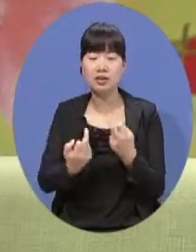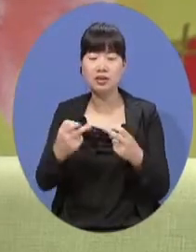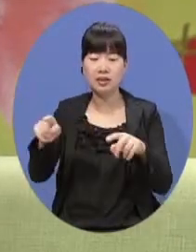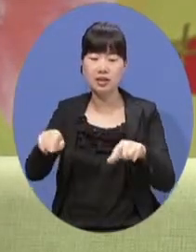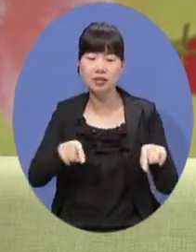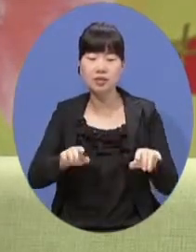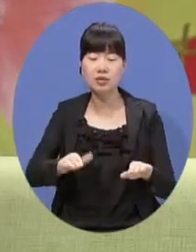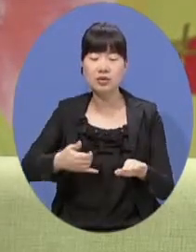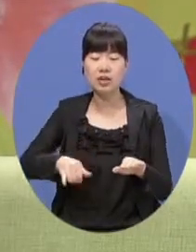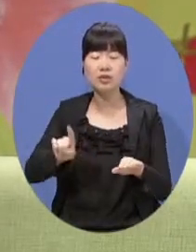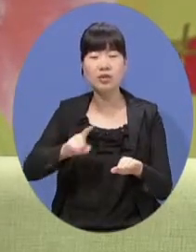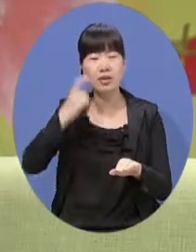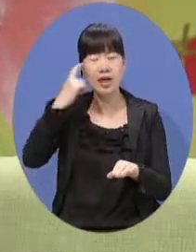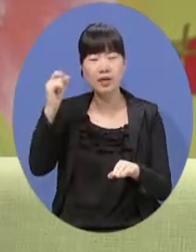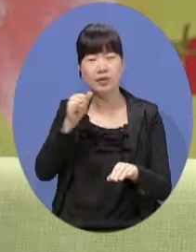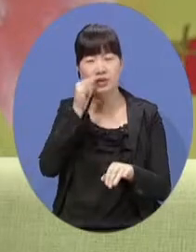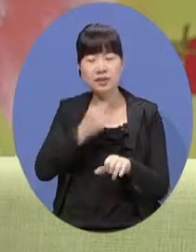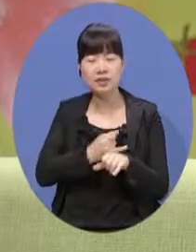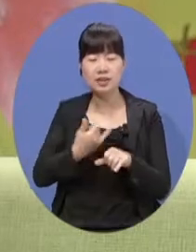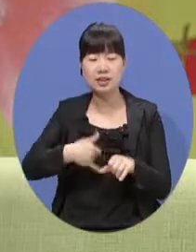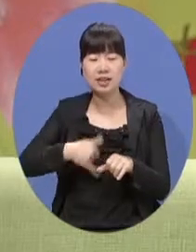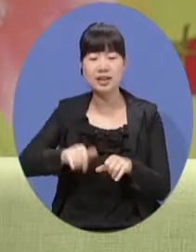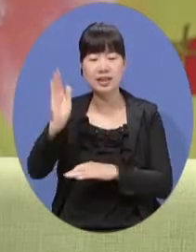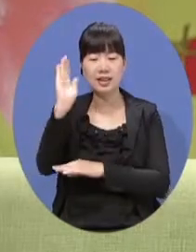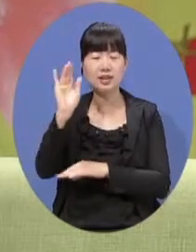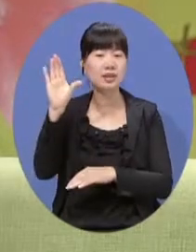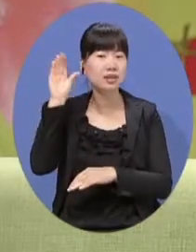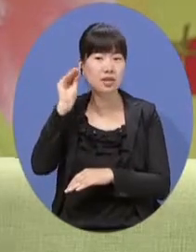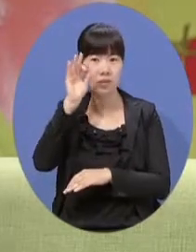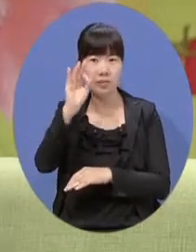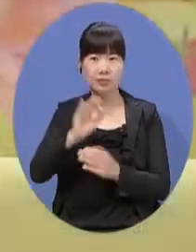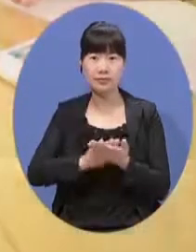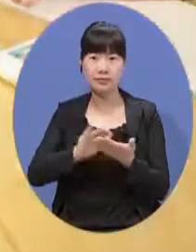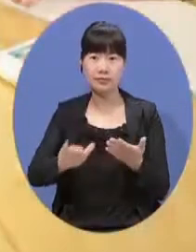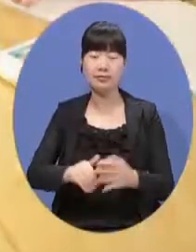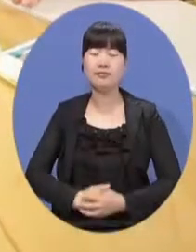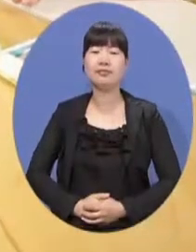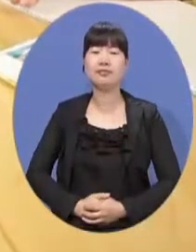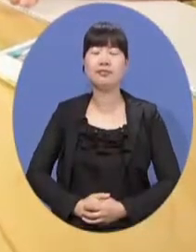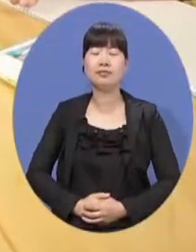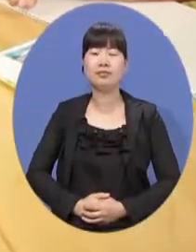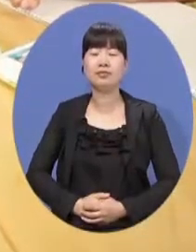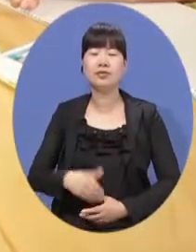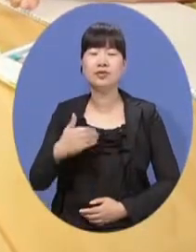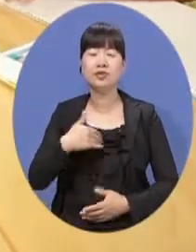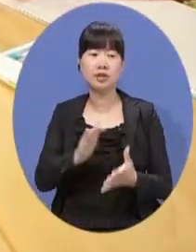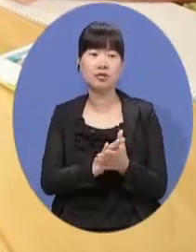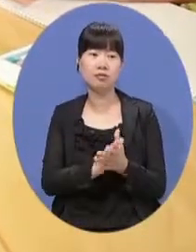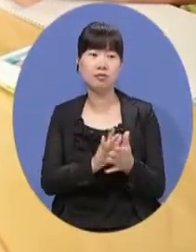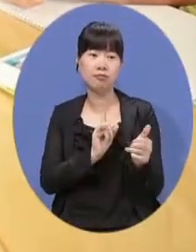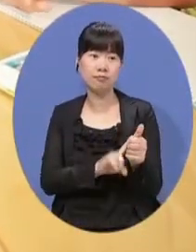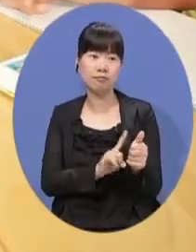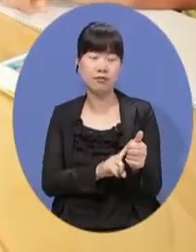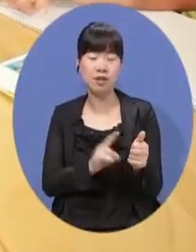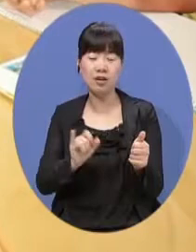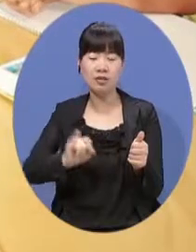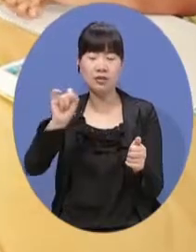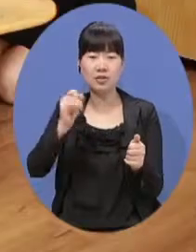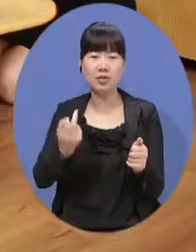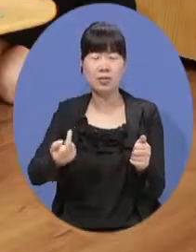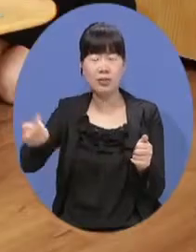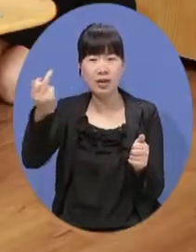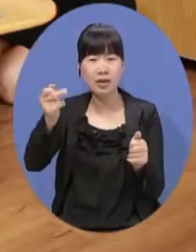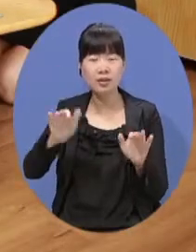우리 아이들은 어떤 생각을 갖고 있는지 아이들의 이야기부터 들어보겠습니다. 우리 친구들,